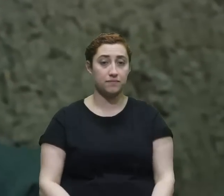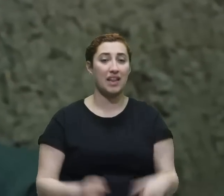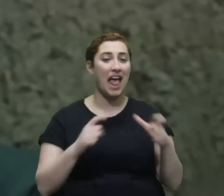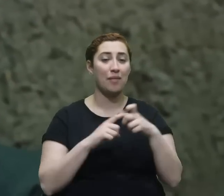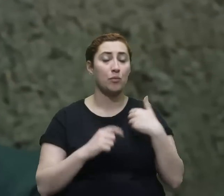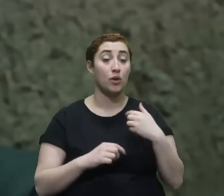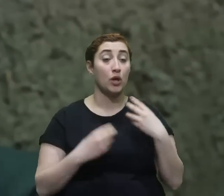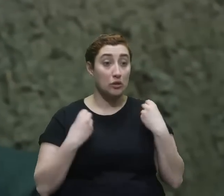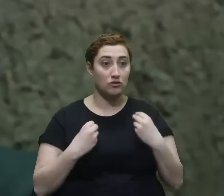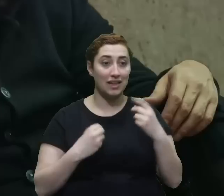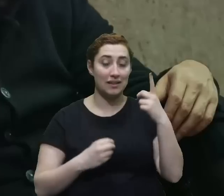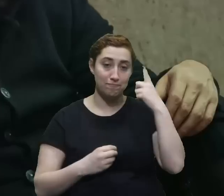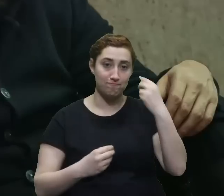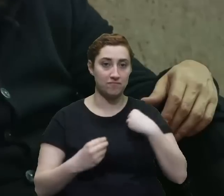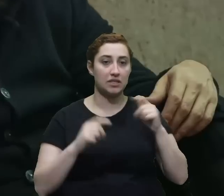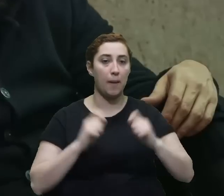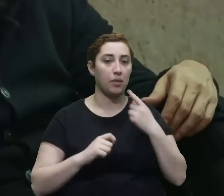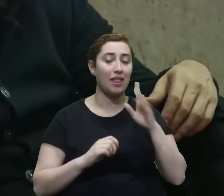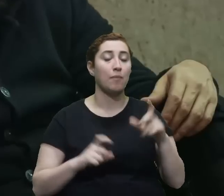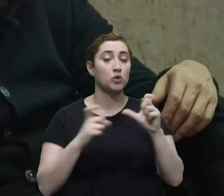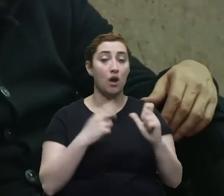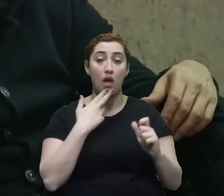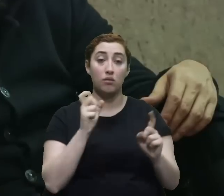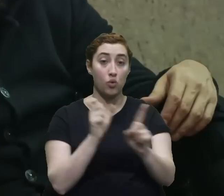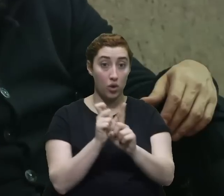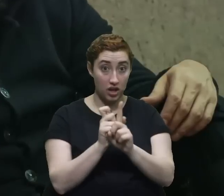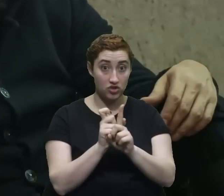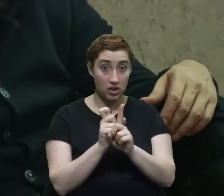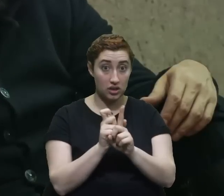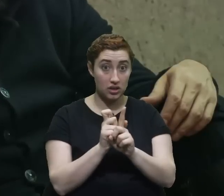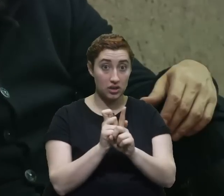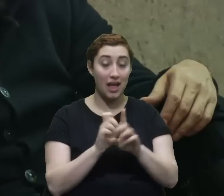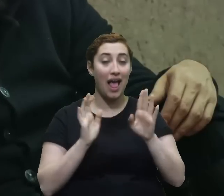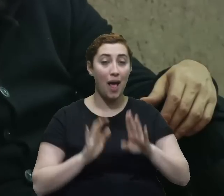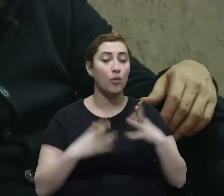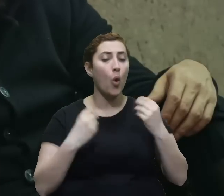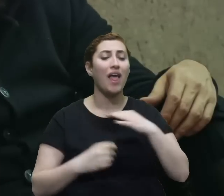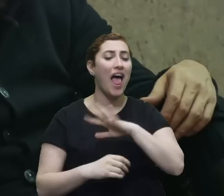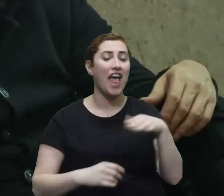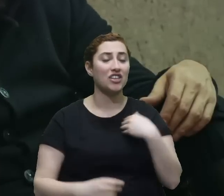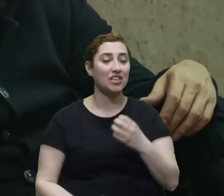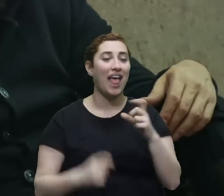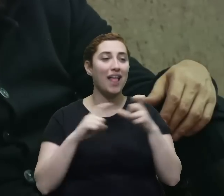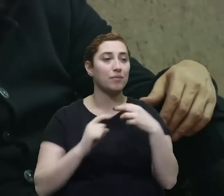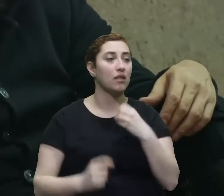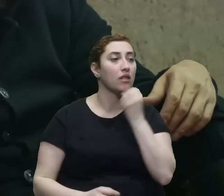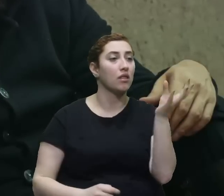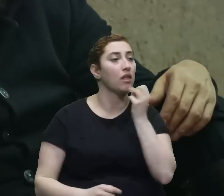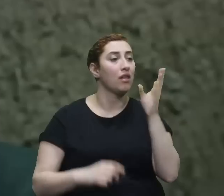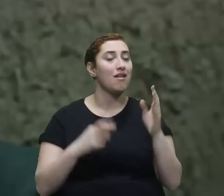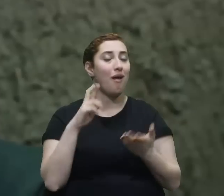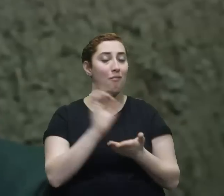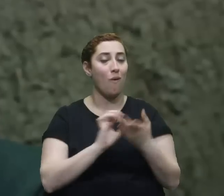Edmond bana sıkı sıkıya tembih etmişti. Hem Süreyya Hanım'ı koruyacak, hem de olup biten her şeyi Edmond'a rapor